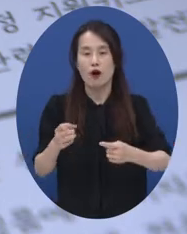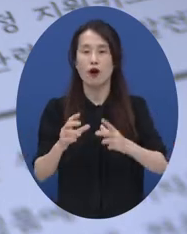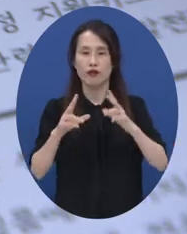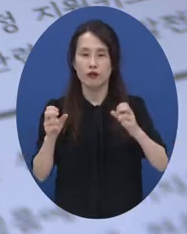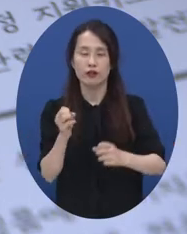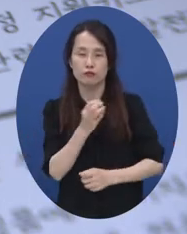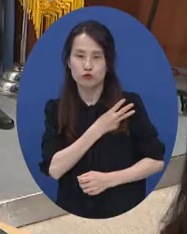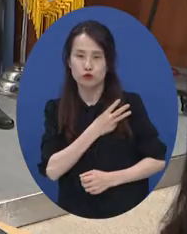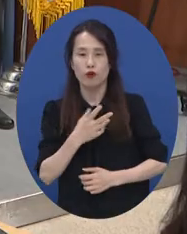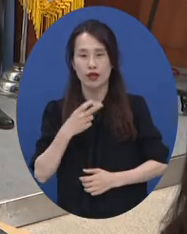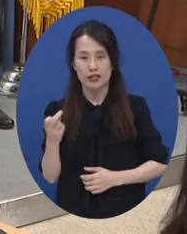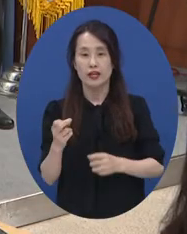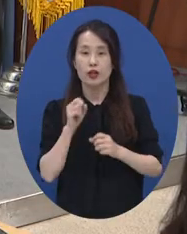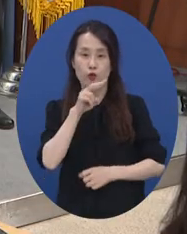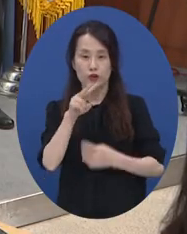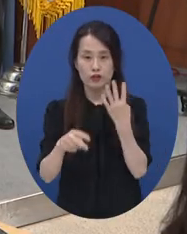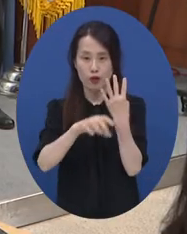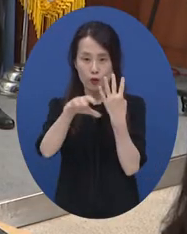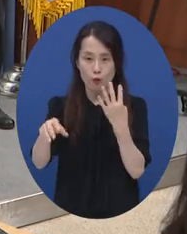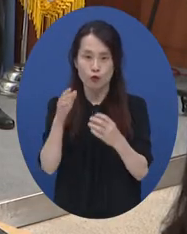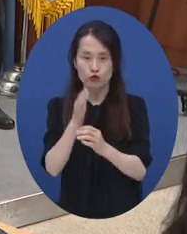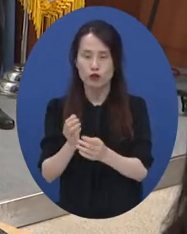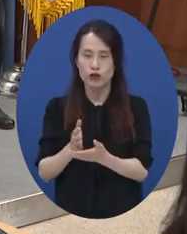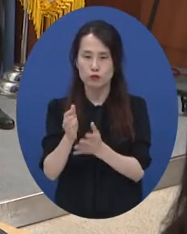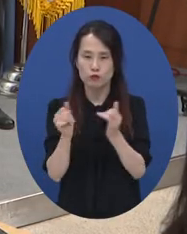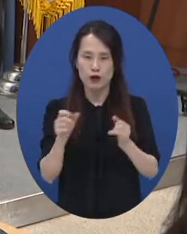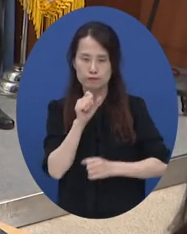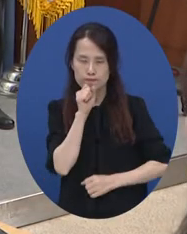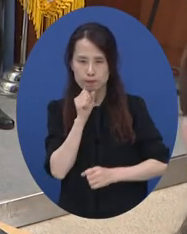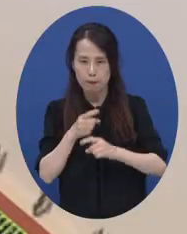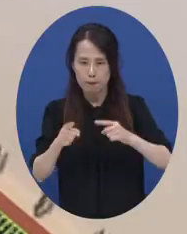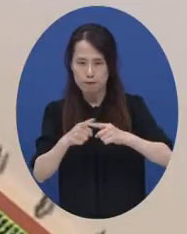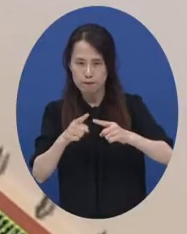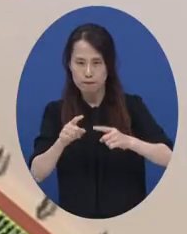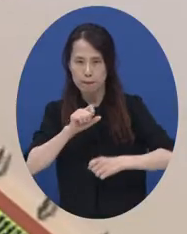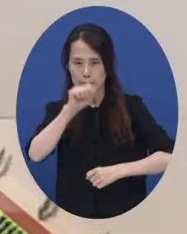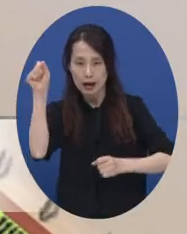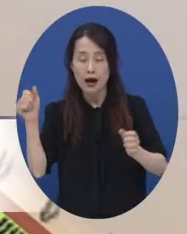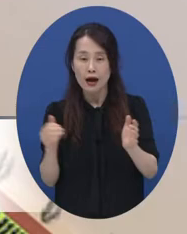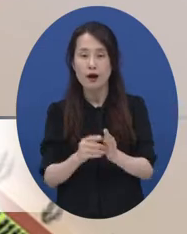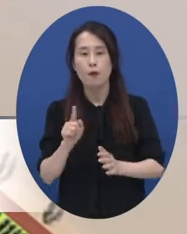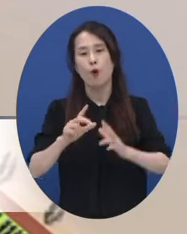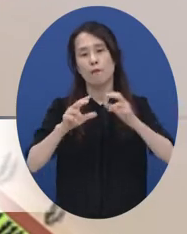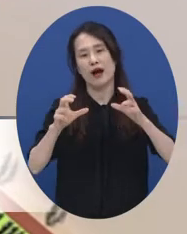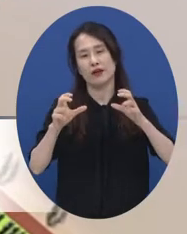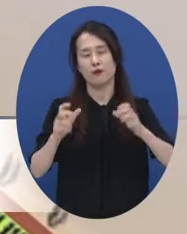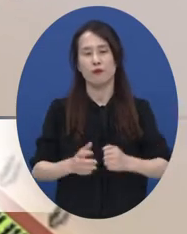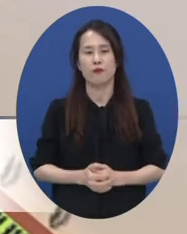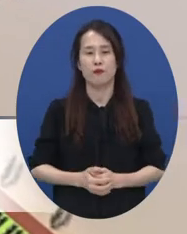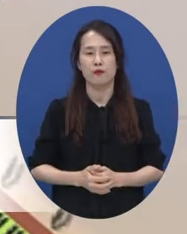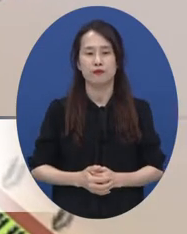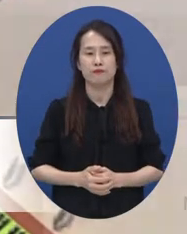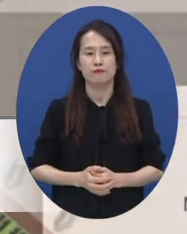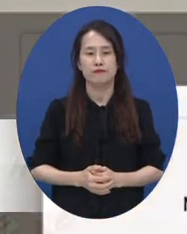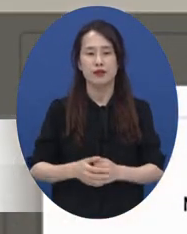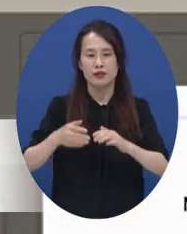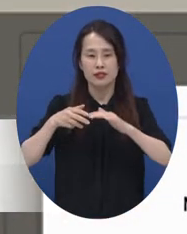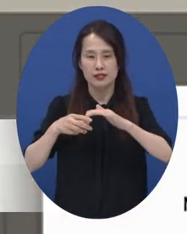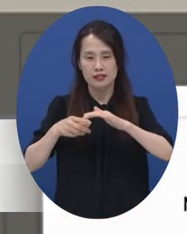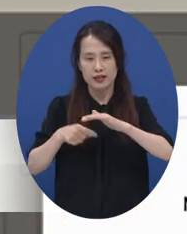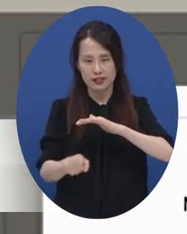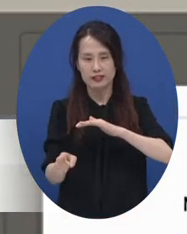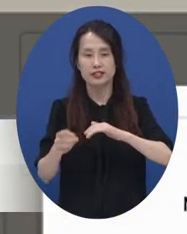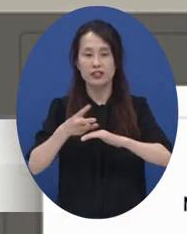안산 용인 내고 총의 전문가 심사를 통해 선정했습니다 총사업비 296 억원으로 지상 3층 지하